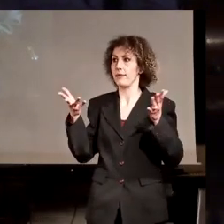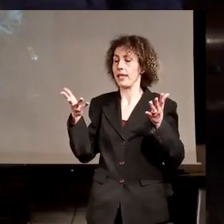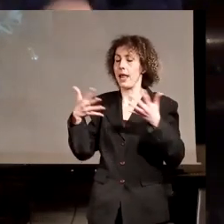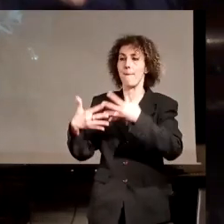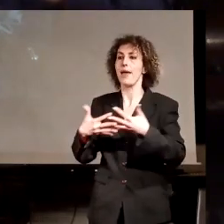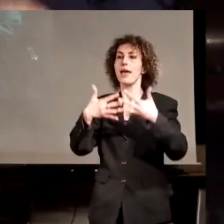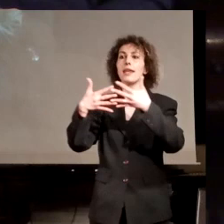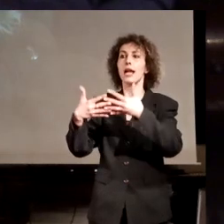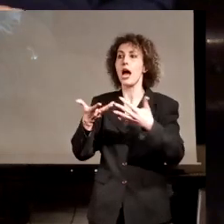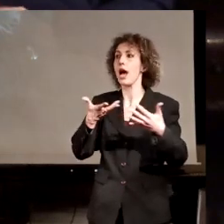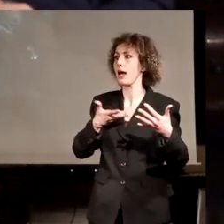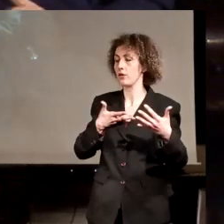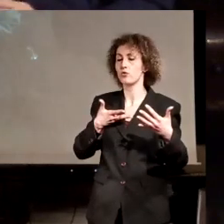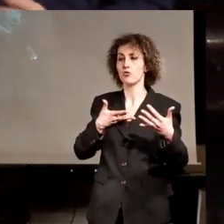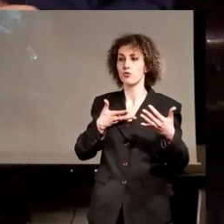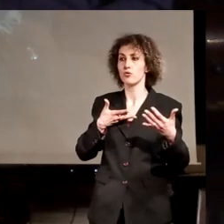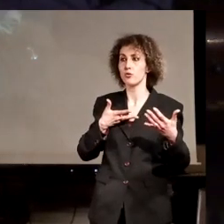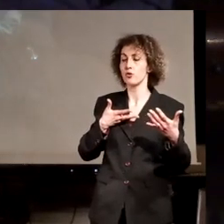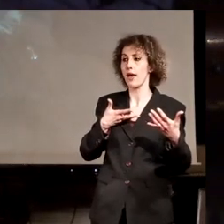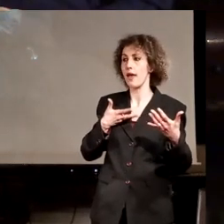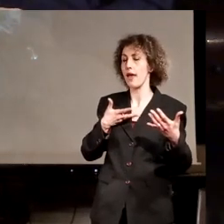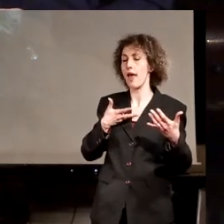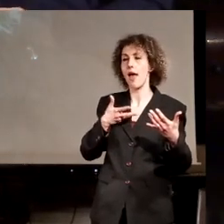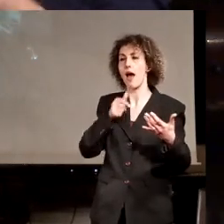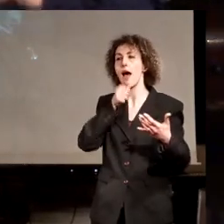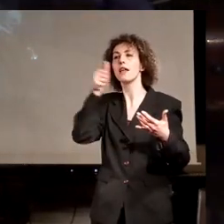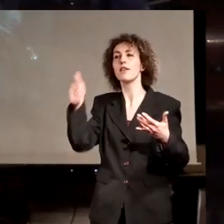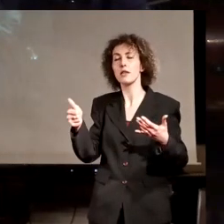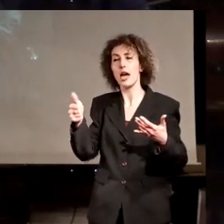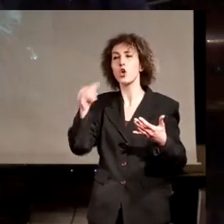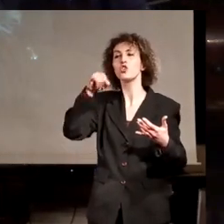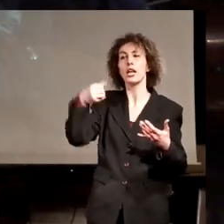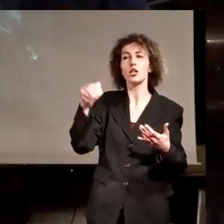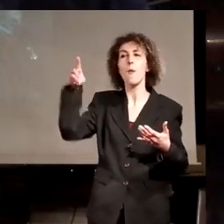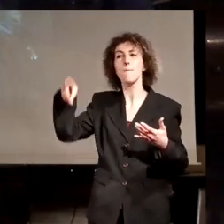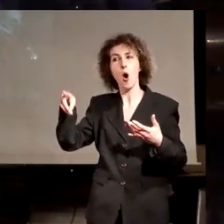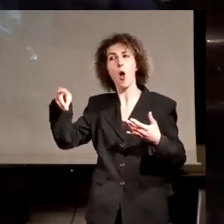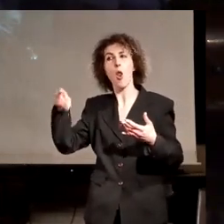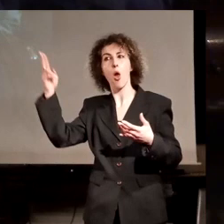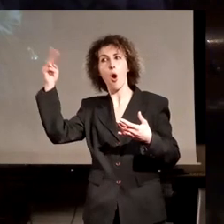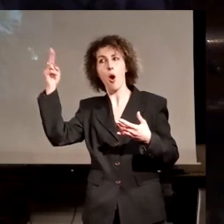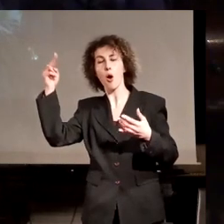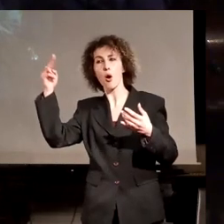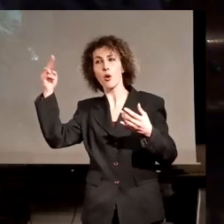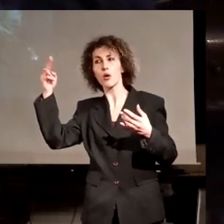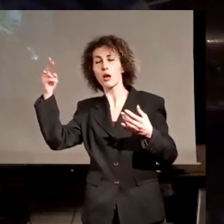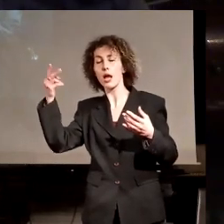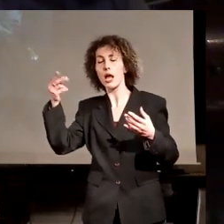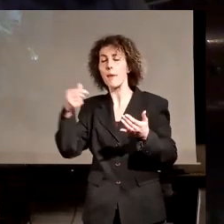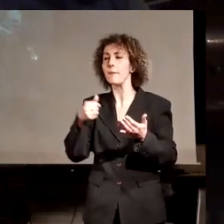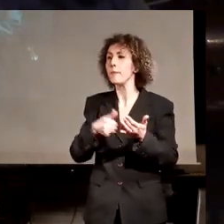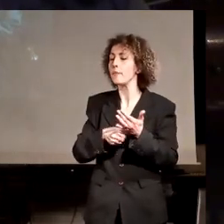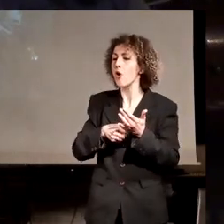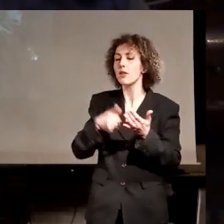stati uniti c'è stato un anniversario di jackson pollock e le poste hanno fatto il francobollo e hanno